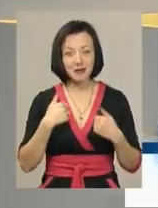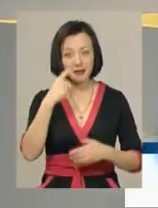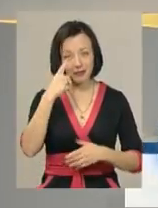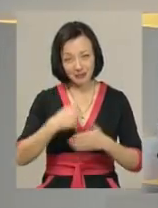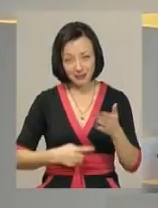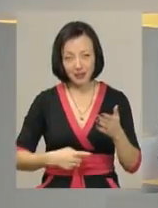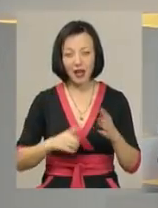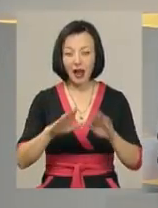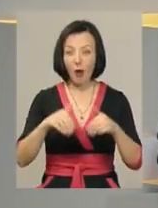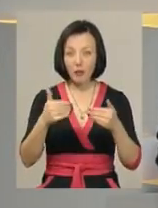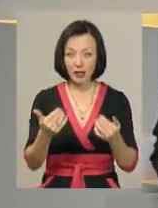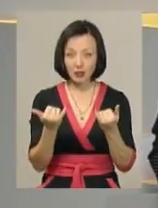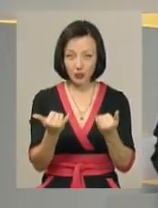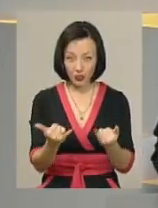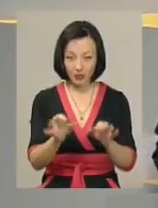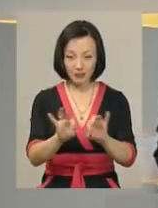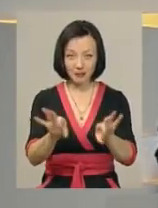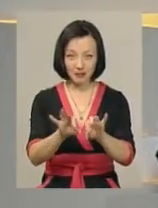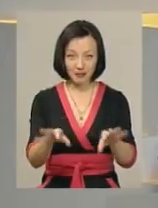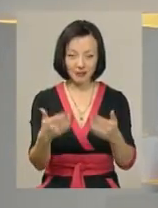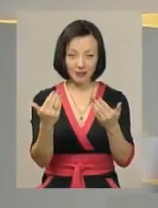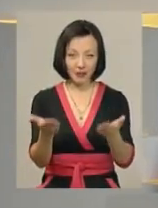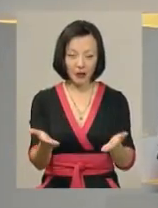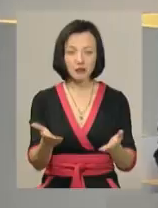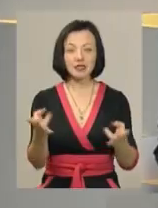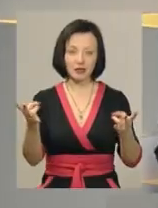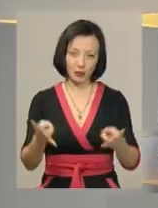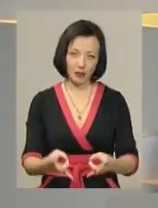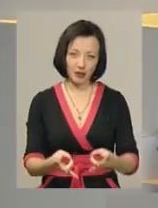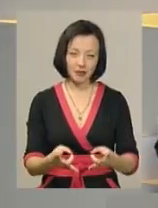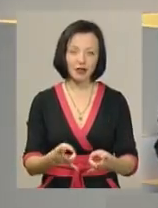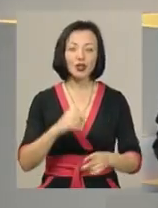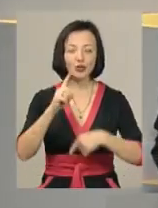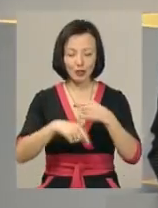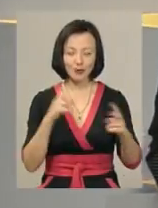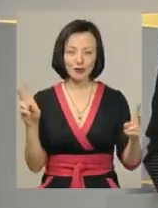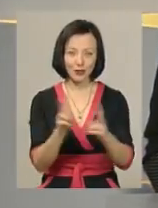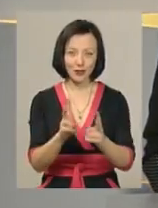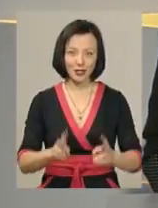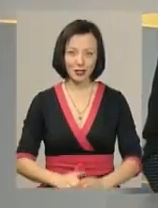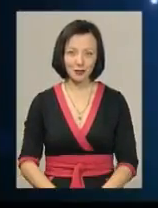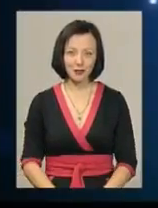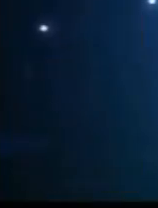що ті рекомендації які сьогодні ми вивели в нашому ефірі вам знадобляться Отож до наступної